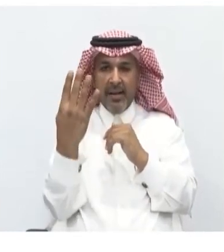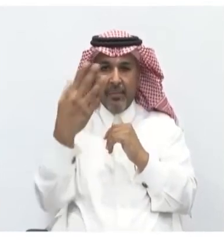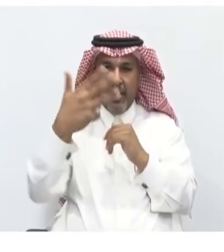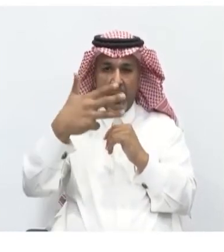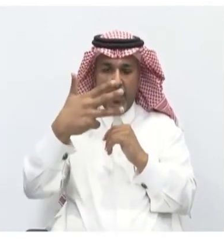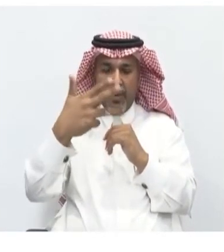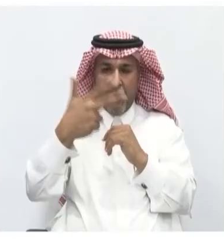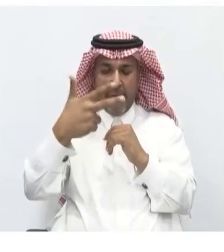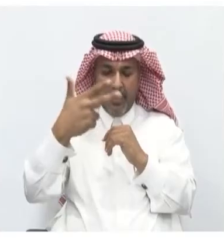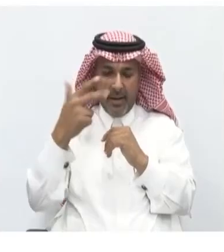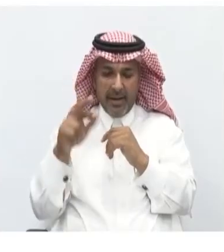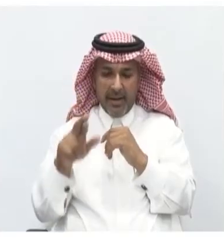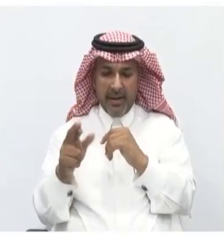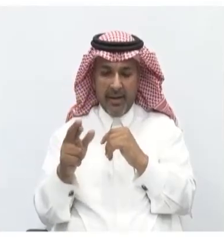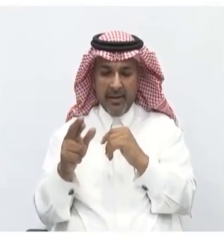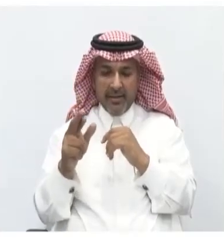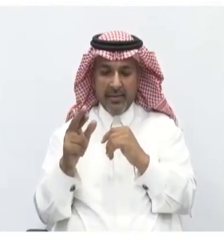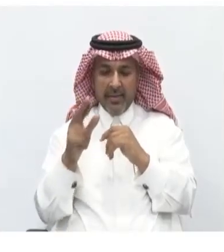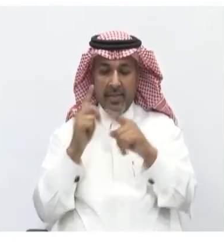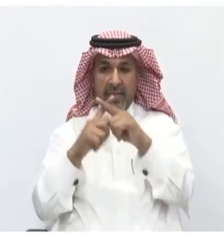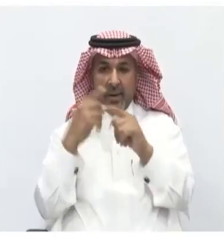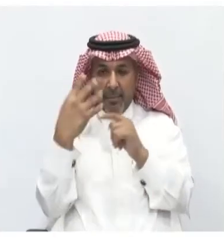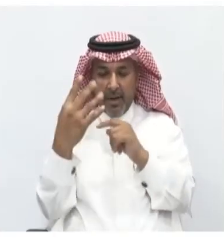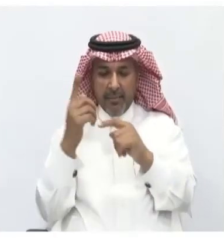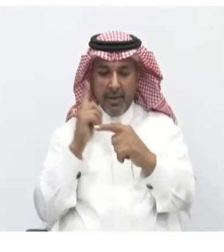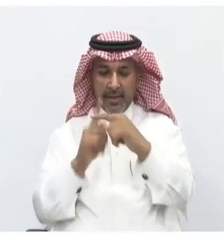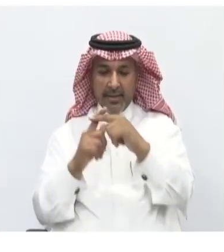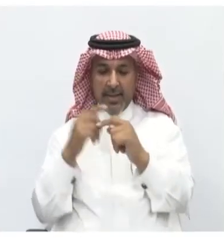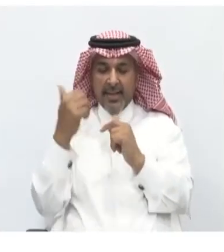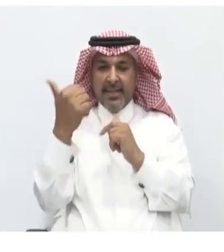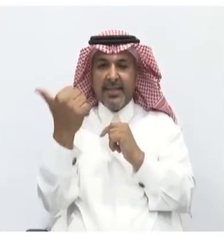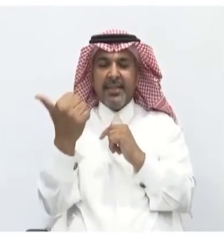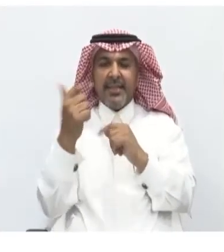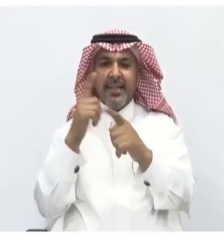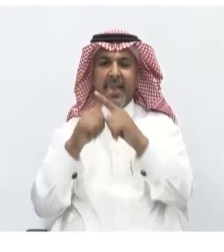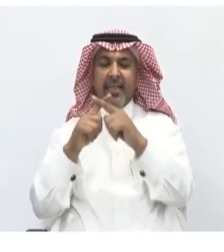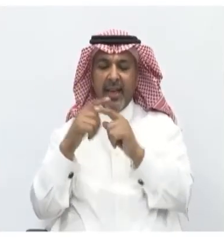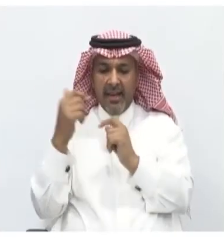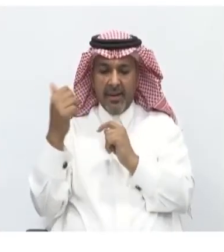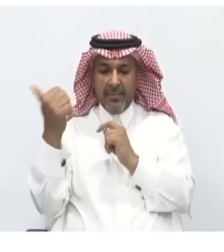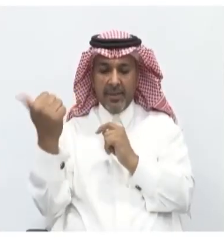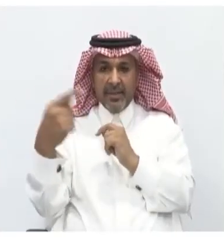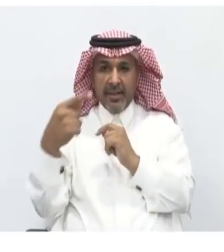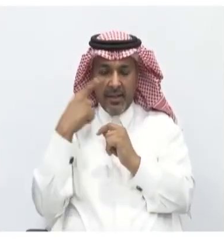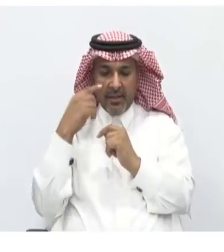راح تعطيني قيمه بعد ذلك اجمعهم فالناتج النهائي هو